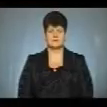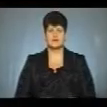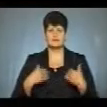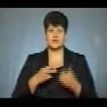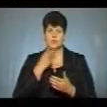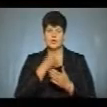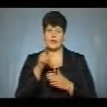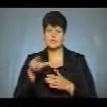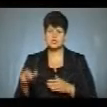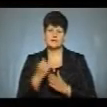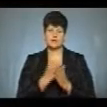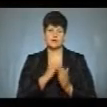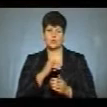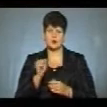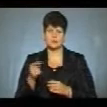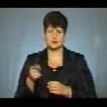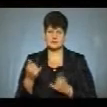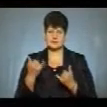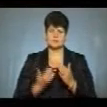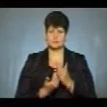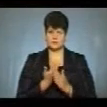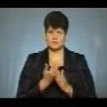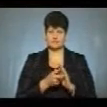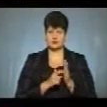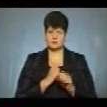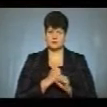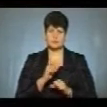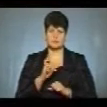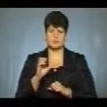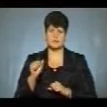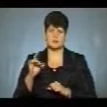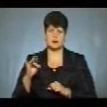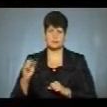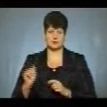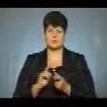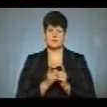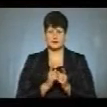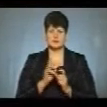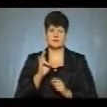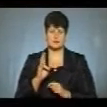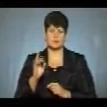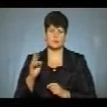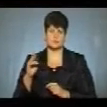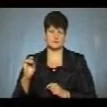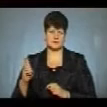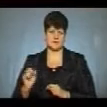Вітаю глядачів телеканалу ЮА Тернопіль. В ефірі новини у студії Богдана Сарабун, сурдопереклад Надія